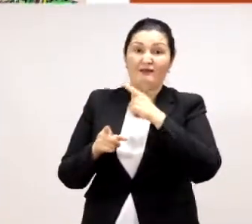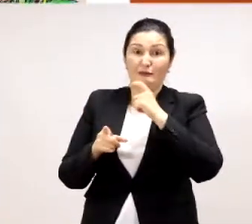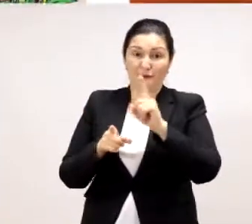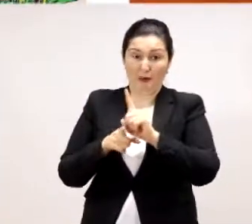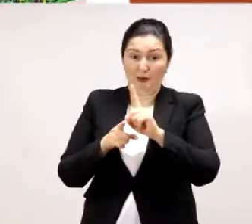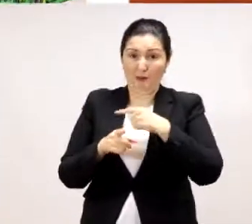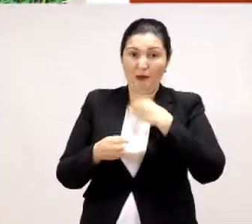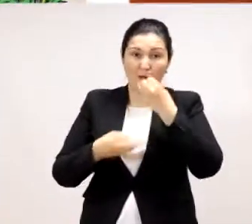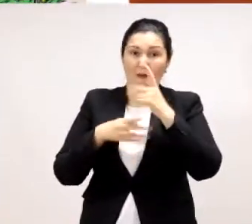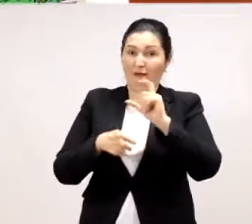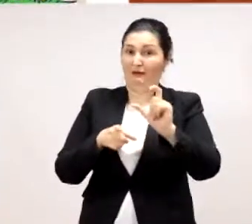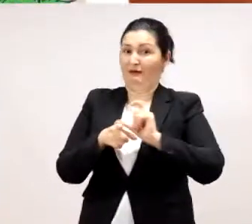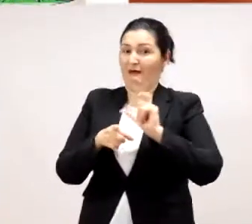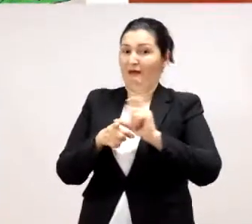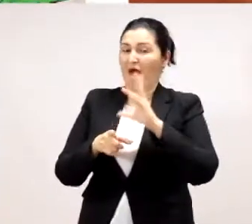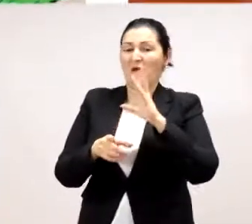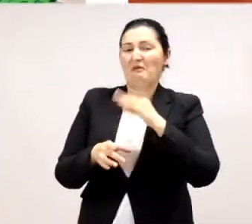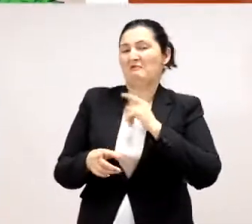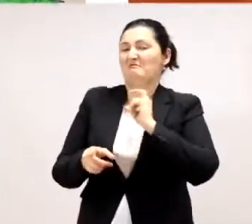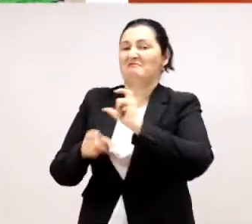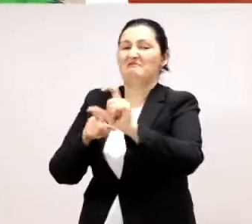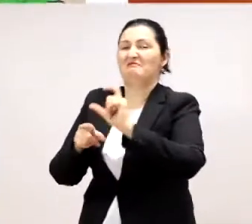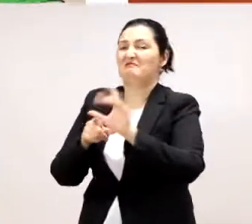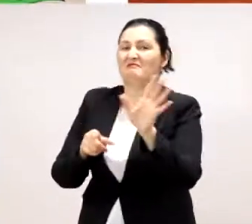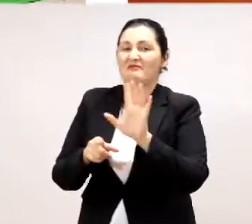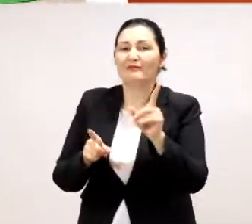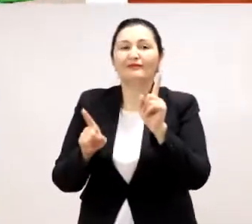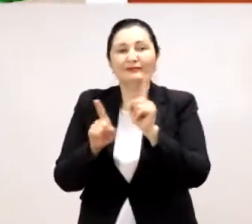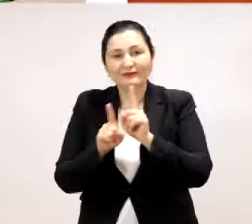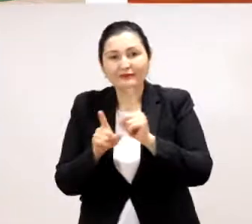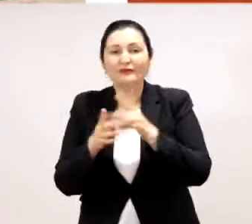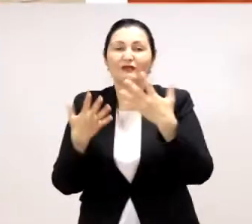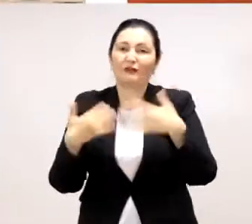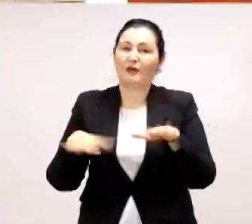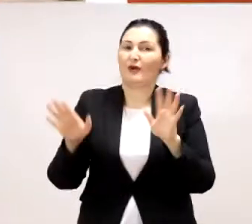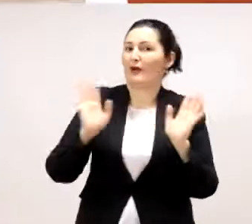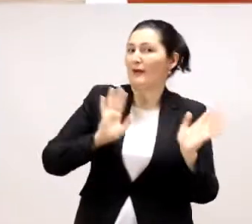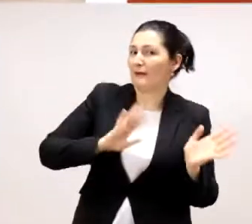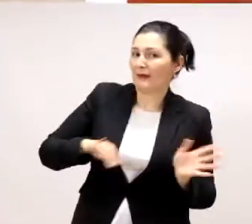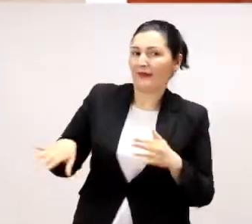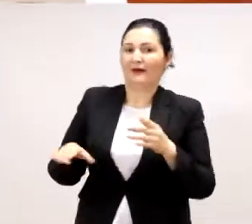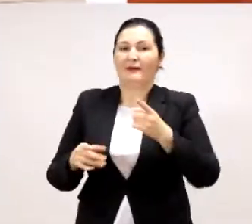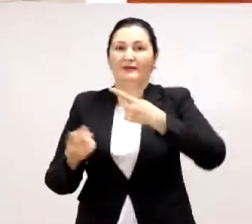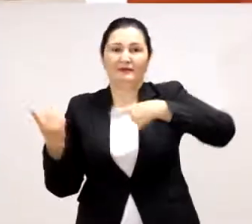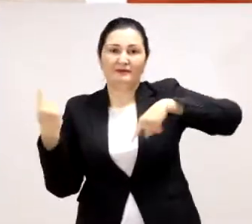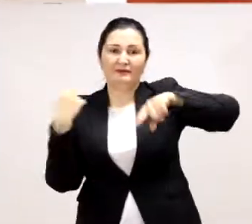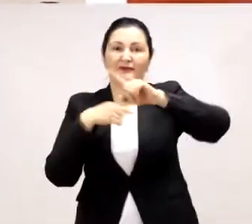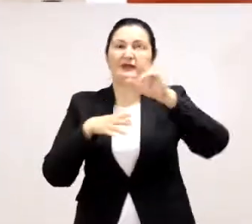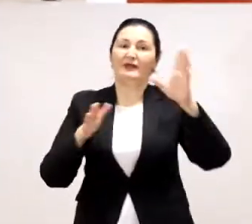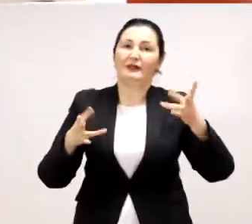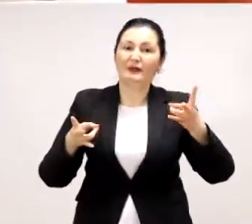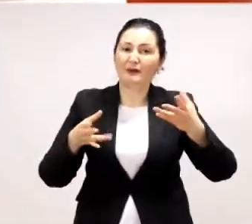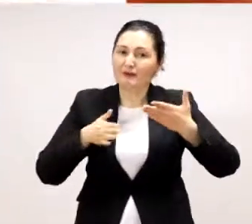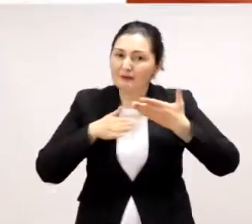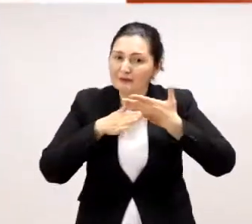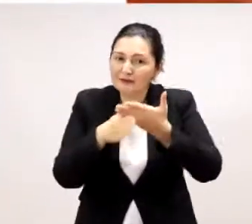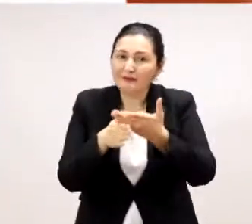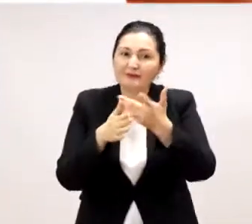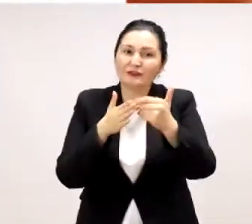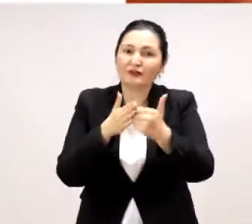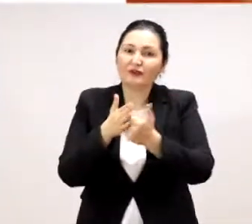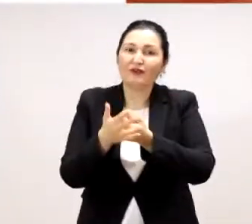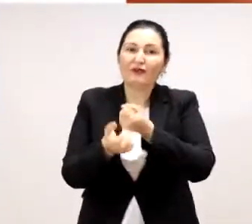نشمرید، ولی من وی را تنه نمیزنم. هرچی بود گذشت. ما باید به صدبرگ ها یاری دیم که از